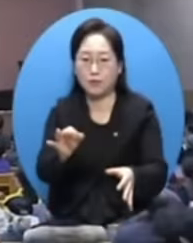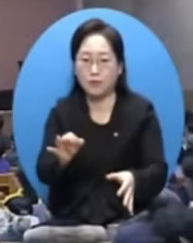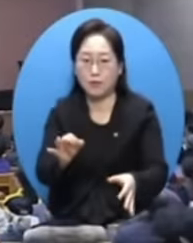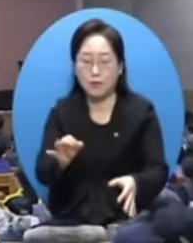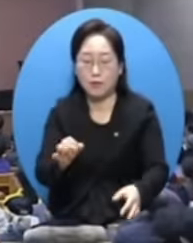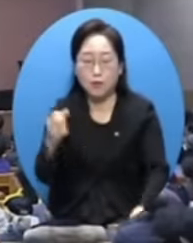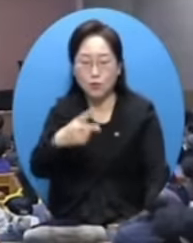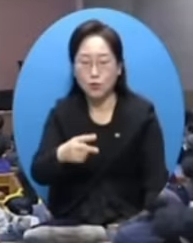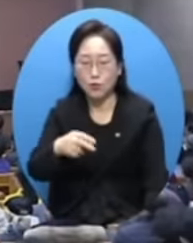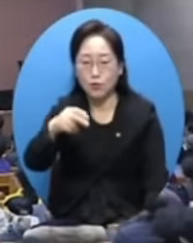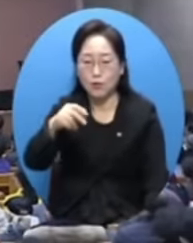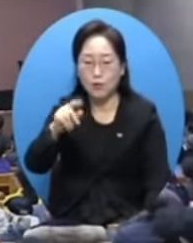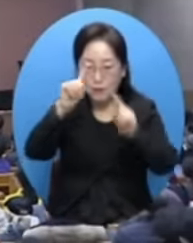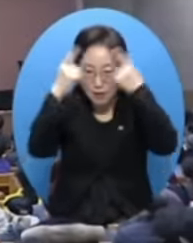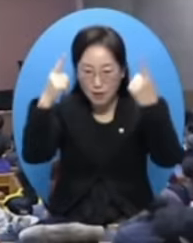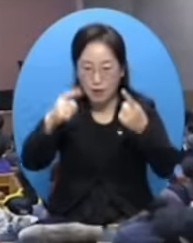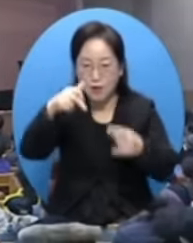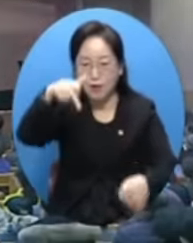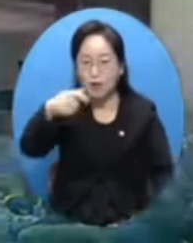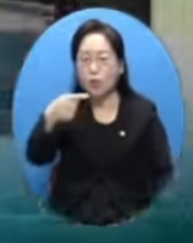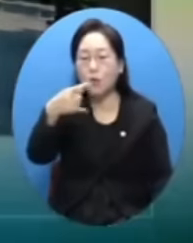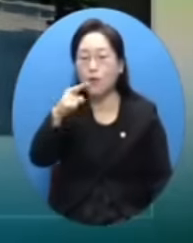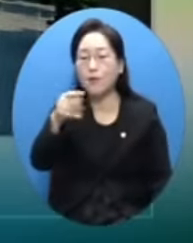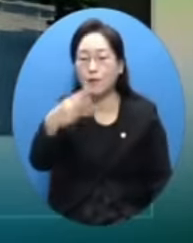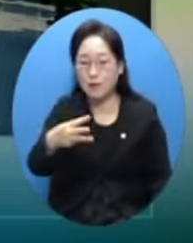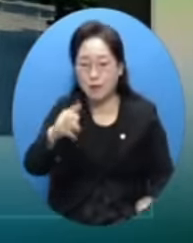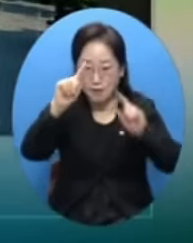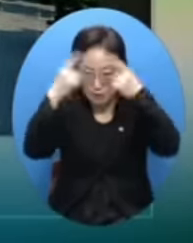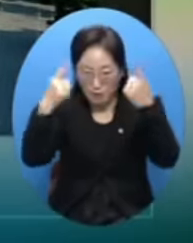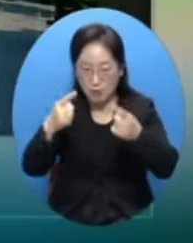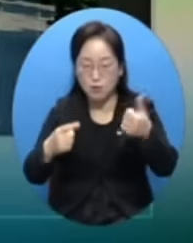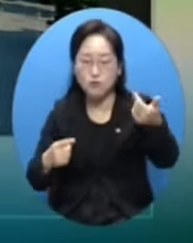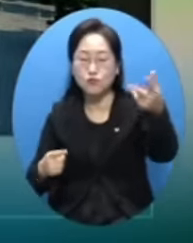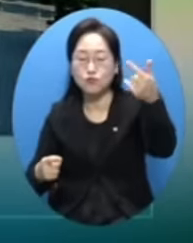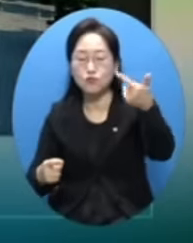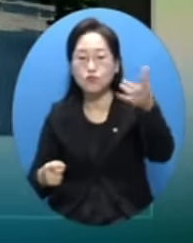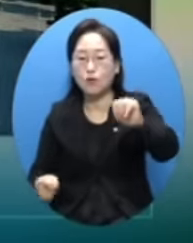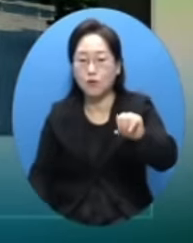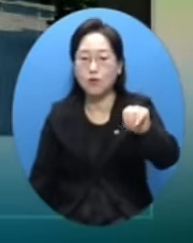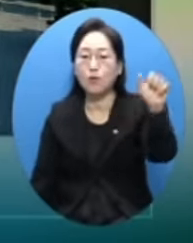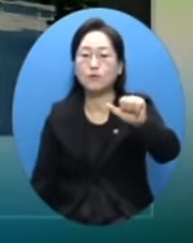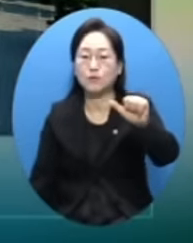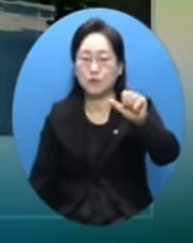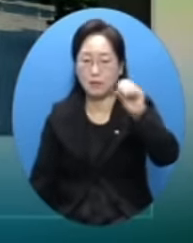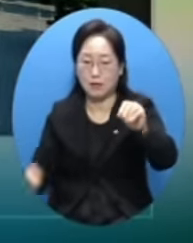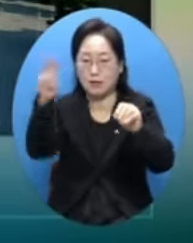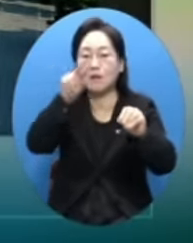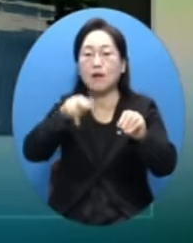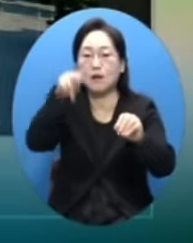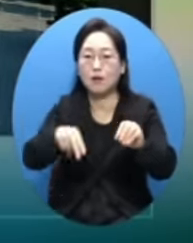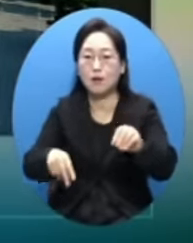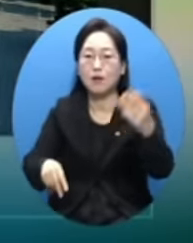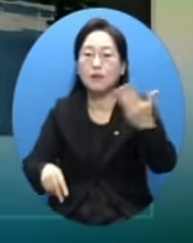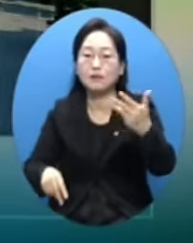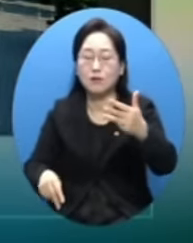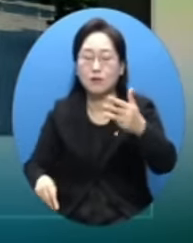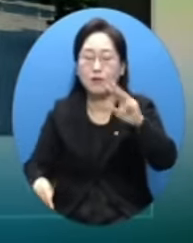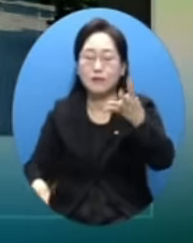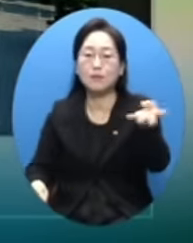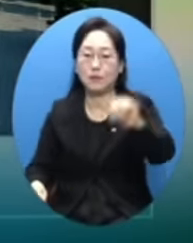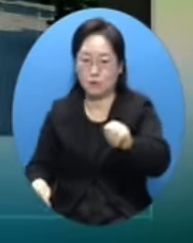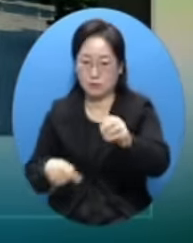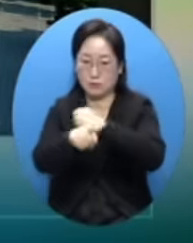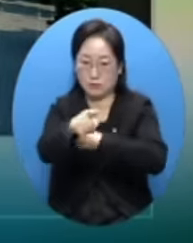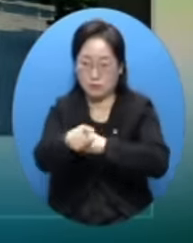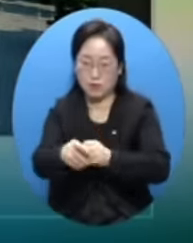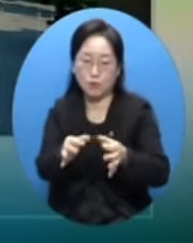모인 코넬 대학교에 기부했는데 6억 5천만 달러 8450 5을이 코넬대학교 기정을 했고요 자기가 가난한